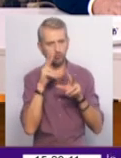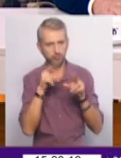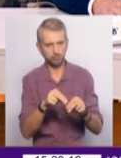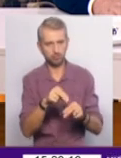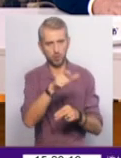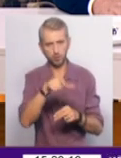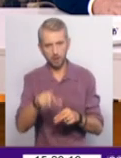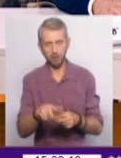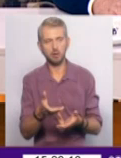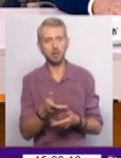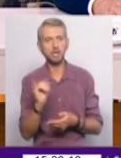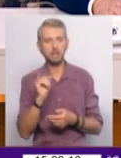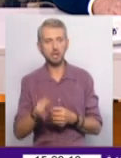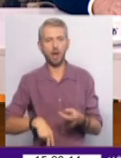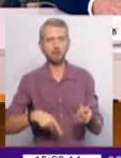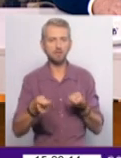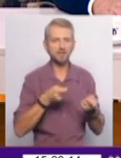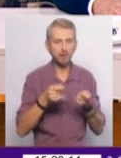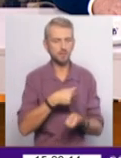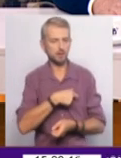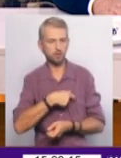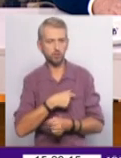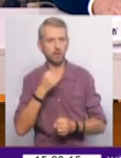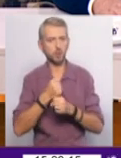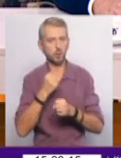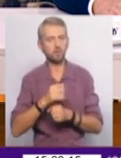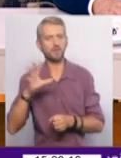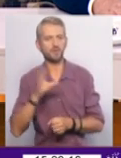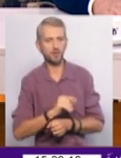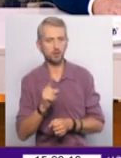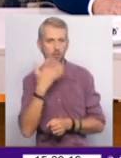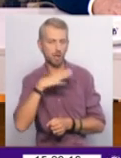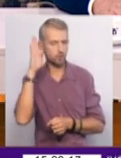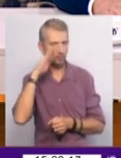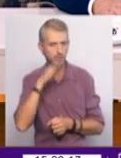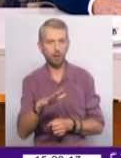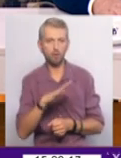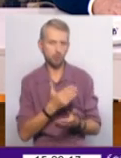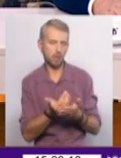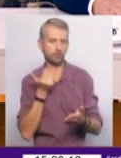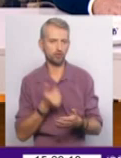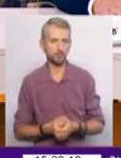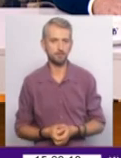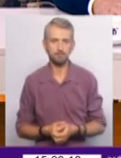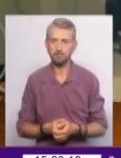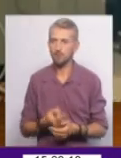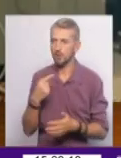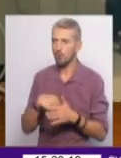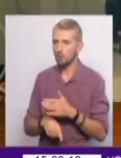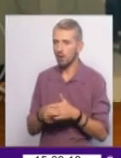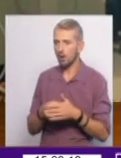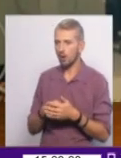Києва, що і адміністрація, і депутати роблять все для того, щоб гаряча вода була раніше. Угу. Тобто до